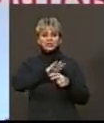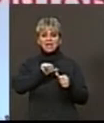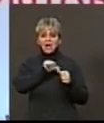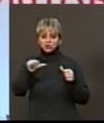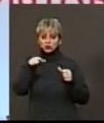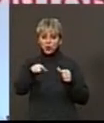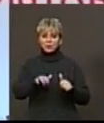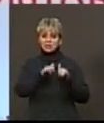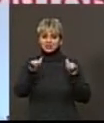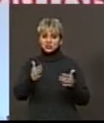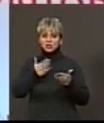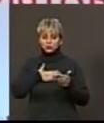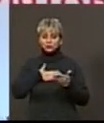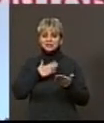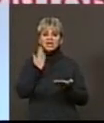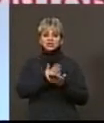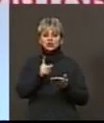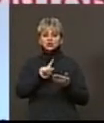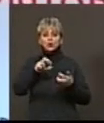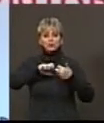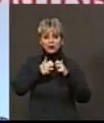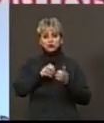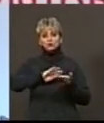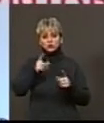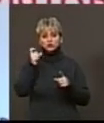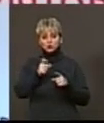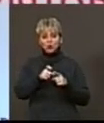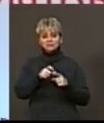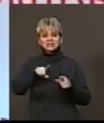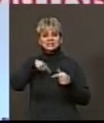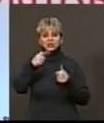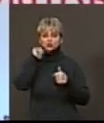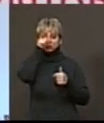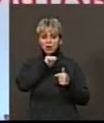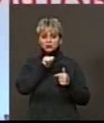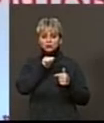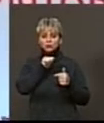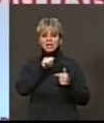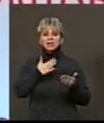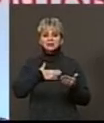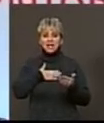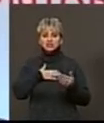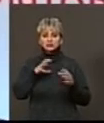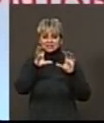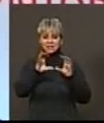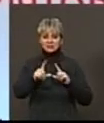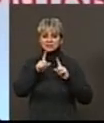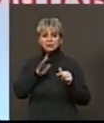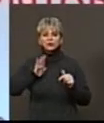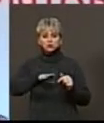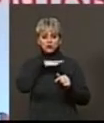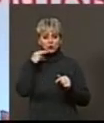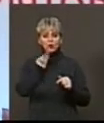особо-то нарастает у нас, потому что есть проблемы. Безусловно, в следующем году нашему законодательному собранию придется